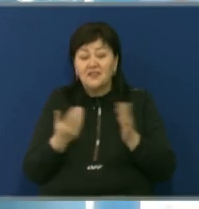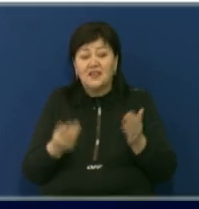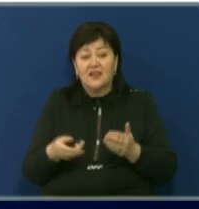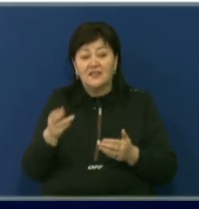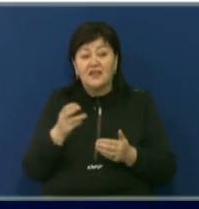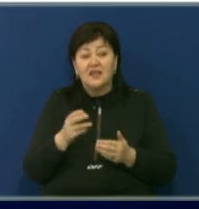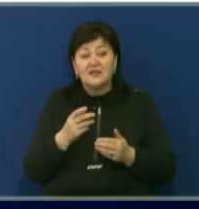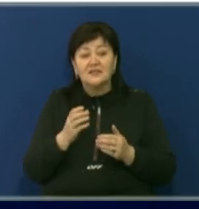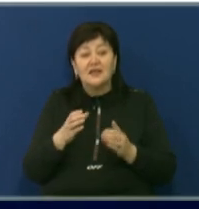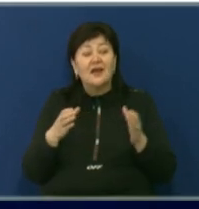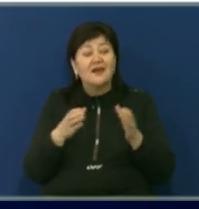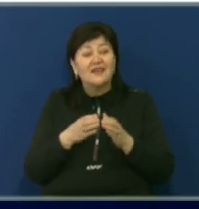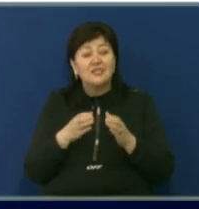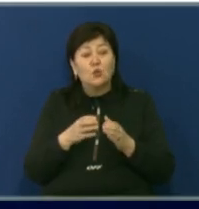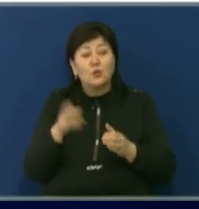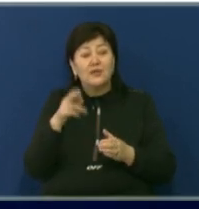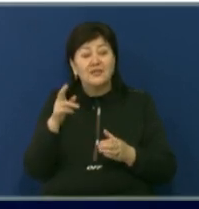ұшырауда.